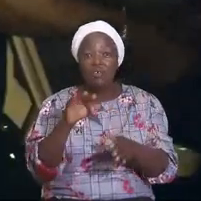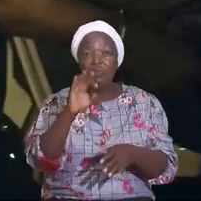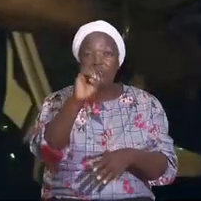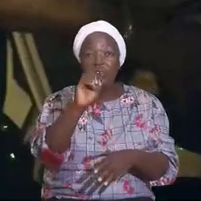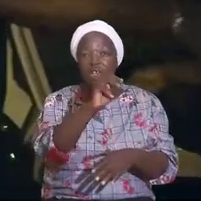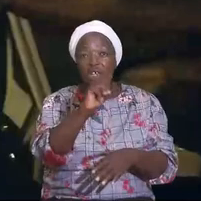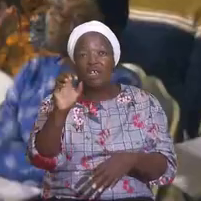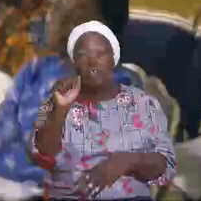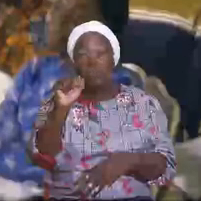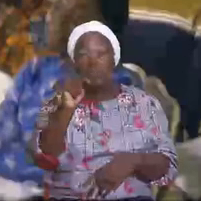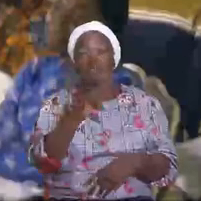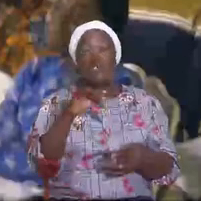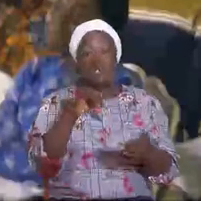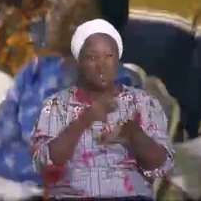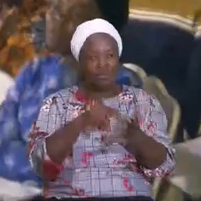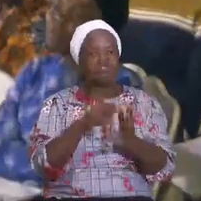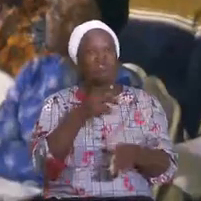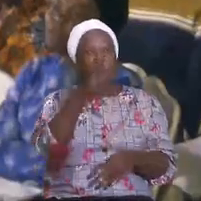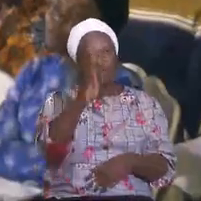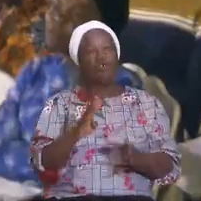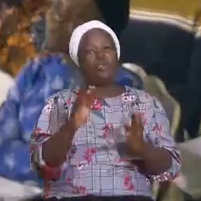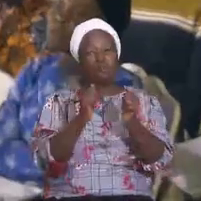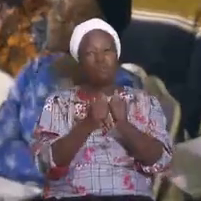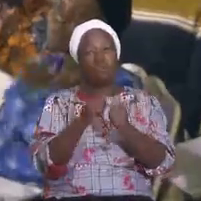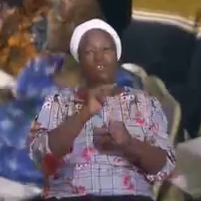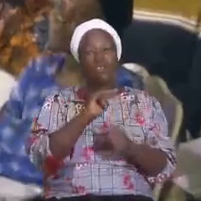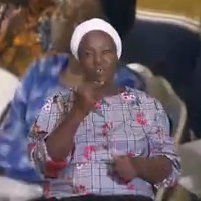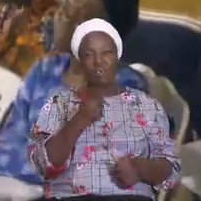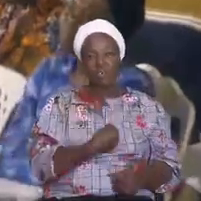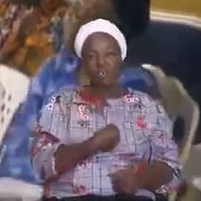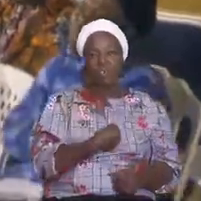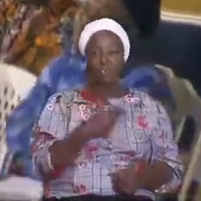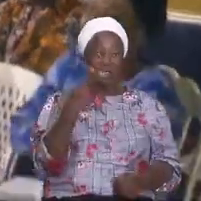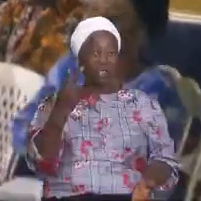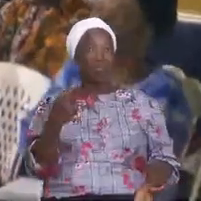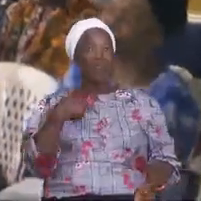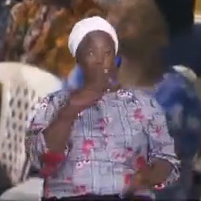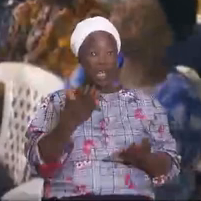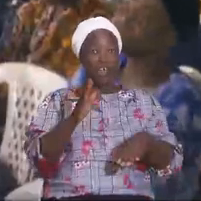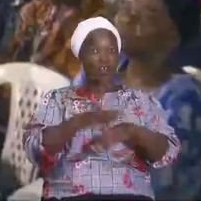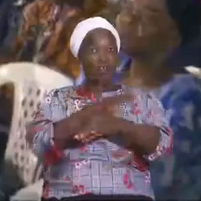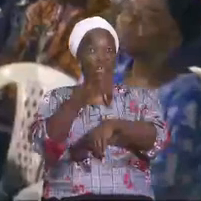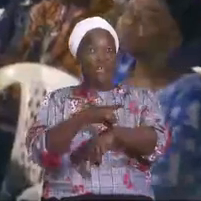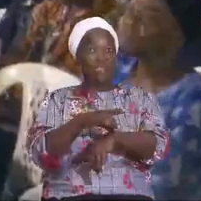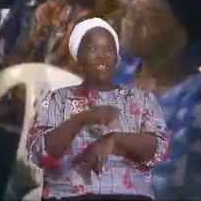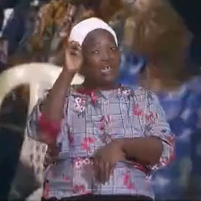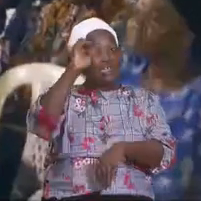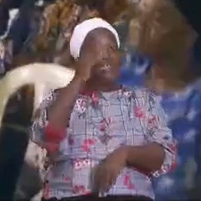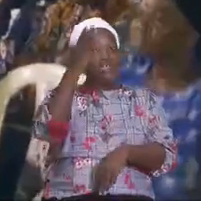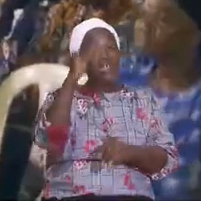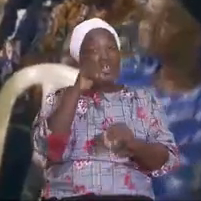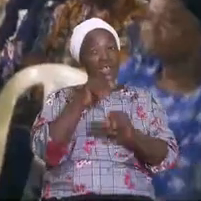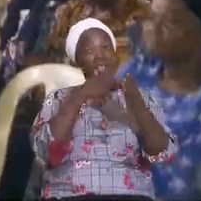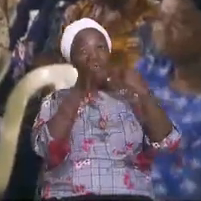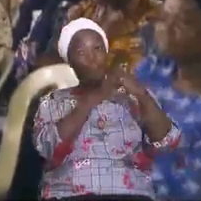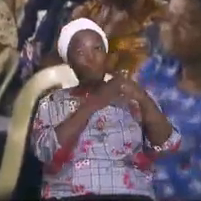Ce qui signifie quoi? À haute voix, Dieu avec nous. Nous sommes ici sur la